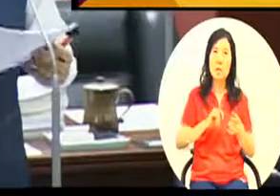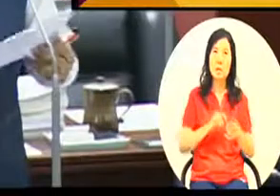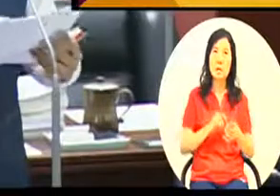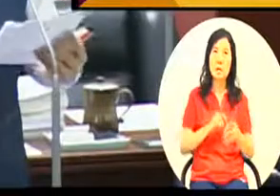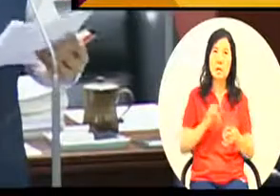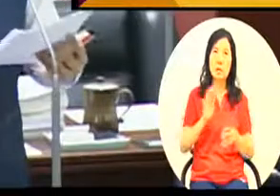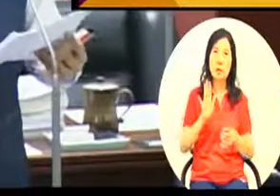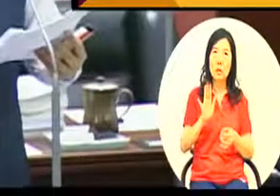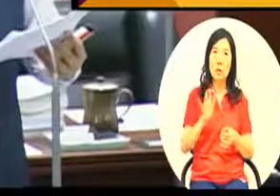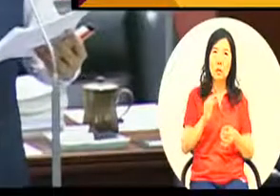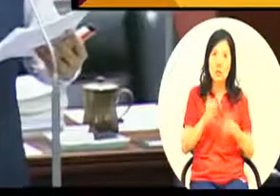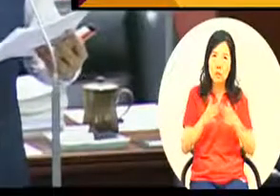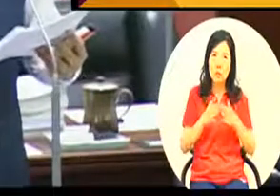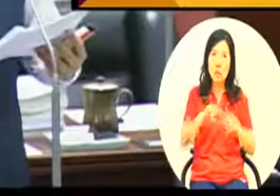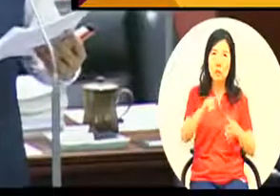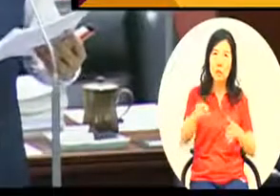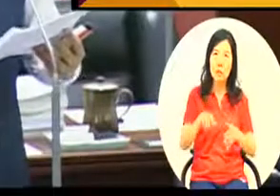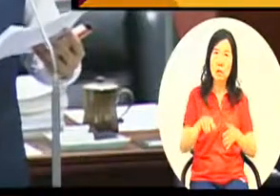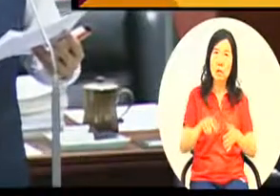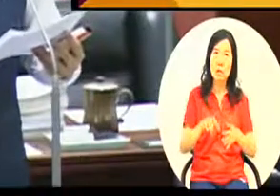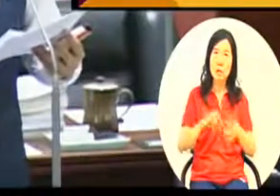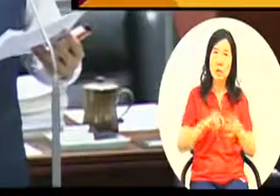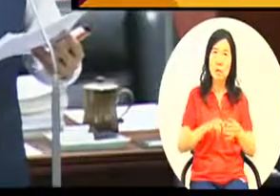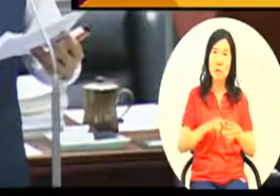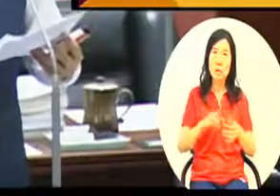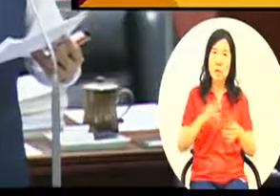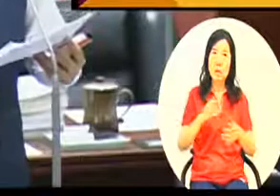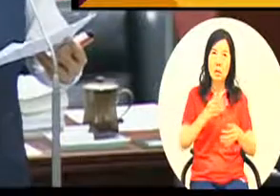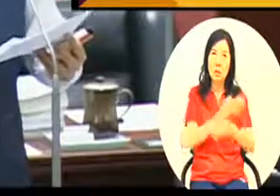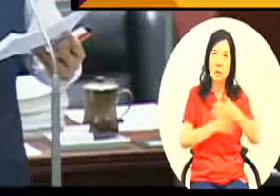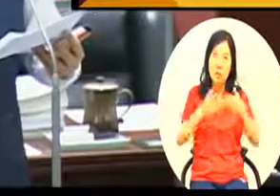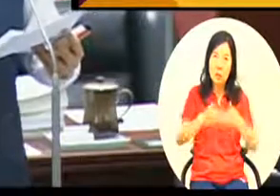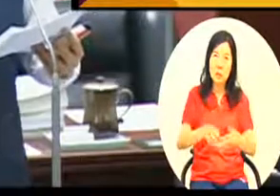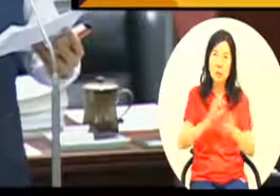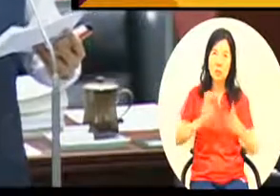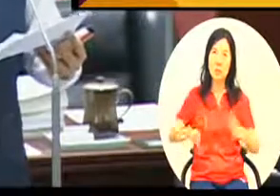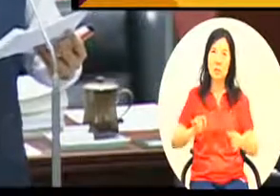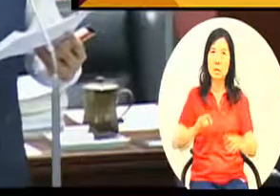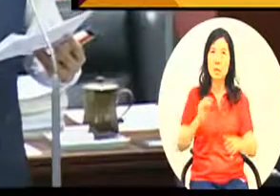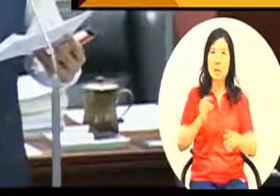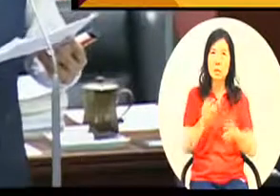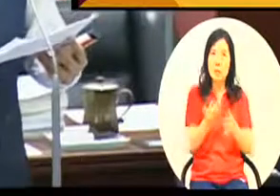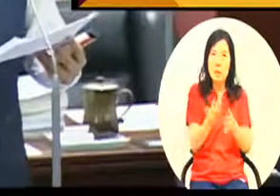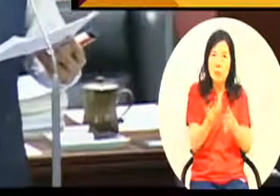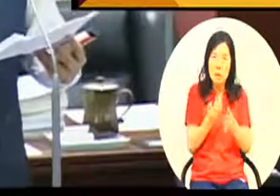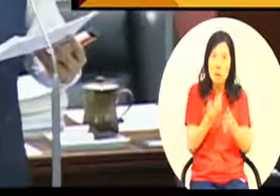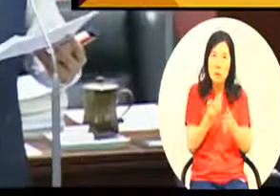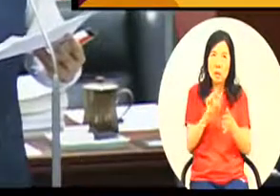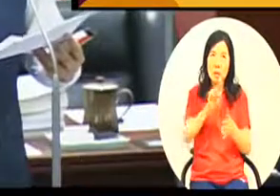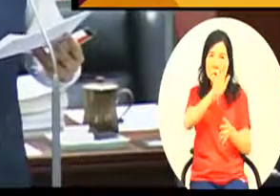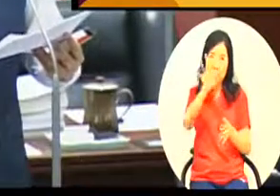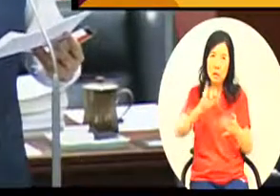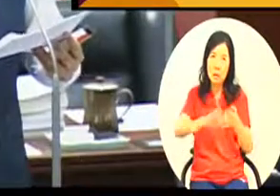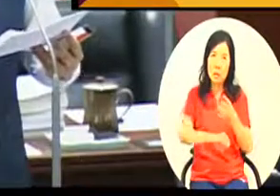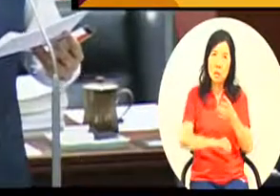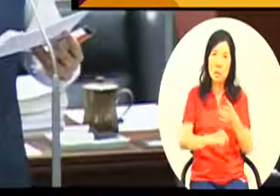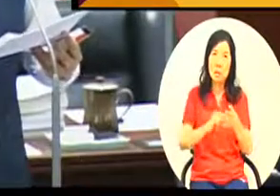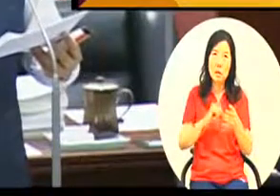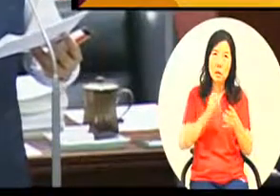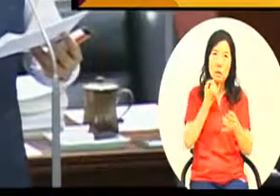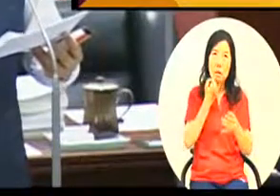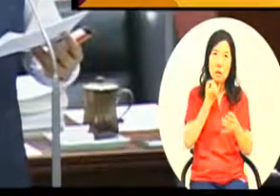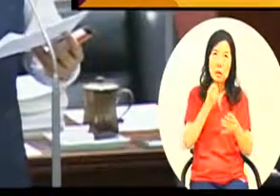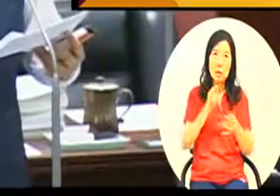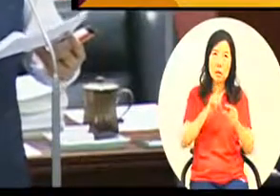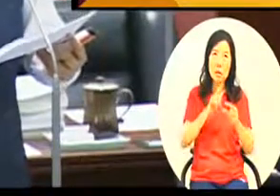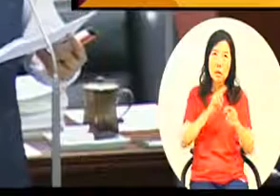有需要的人，因为重度已经先临时取消了嘛，那他刚好前一天预约订车，那这样子中度是不是永